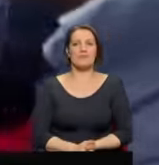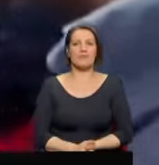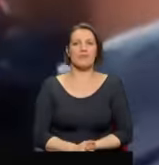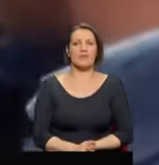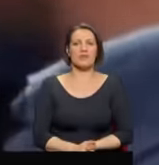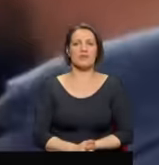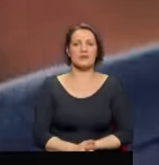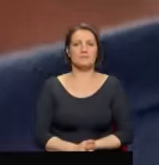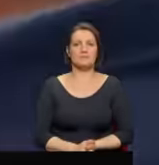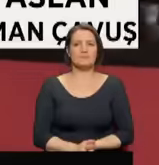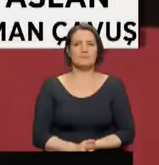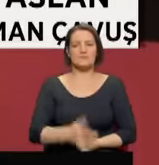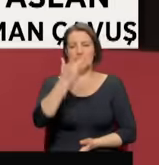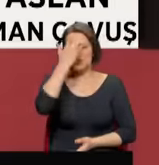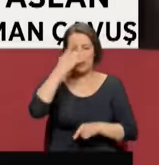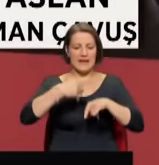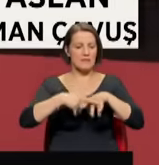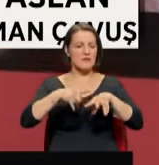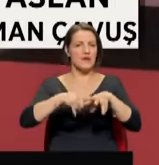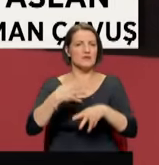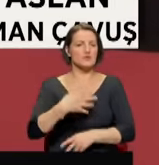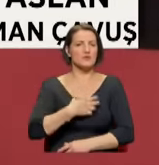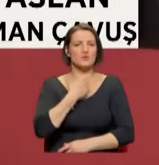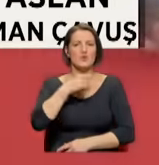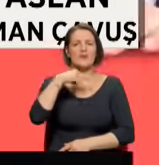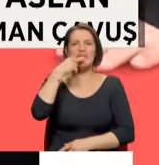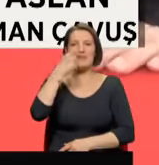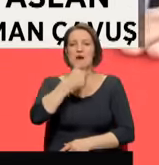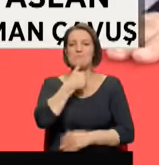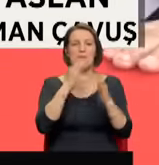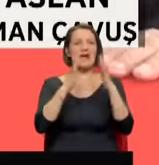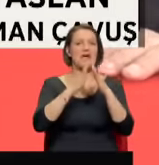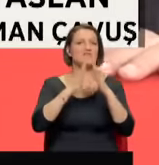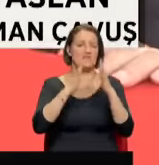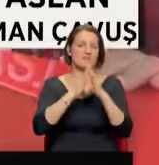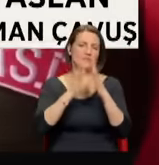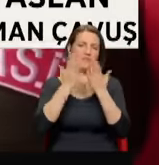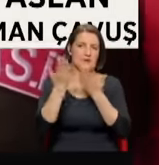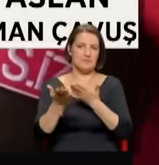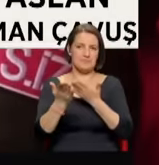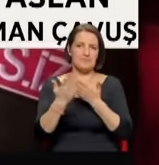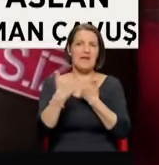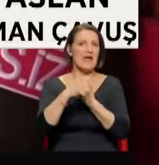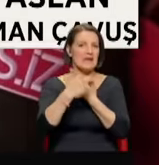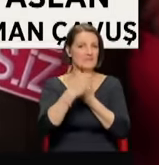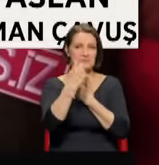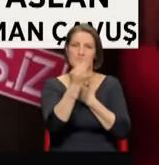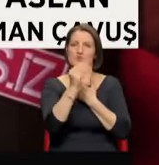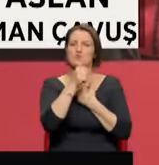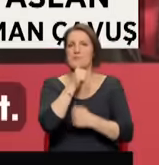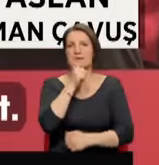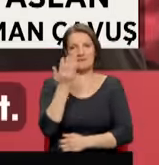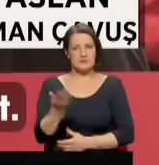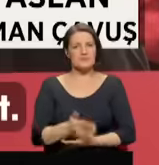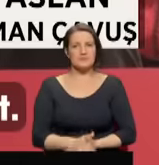çekilelim. Kur'an-ı Kerim oku. Şehit Hikmet Aslan'ın acısı Niğde'deki baba ocağına kor gibi düştü. Evliydi, bir çocuk